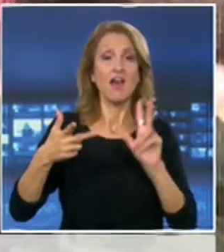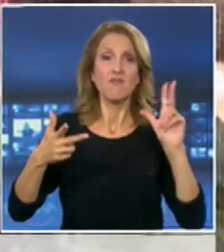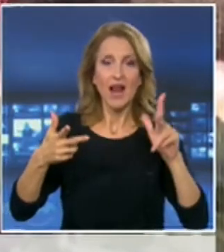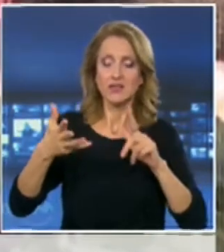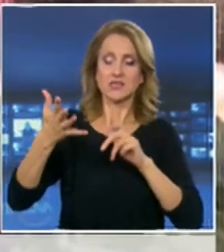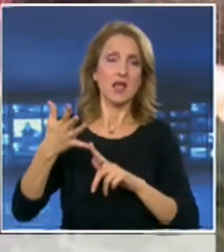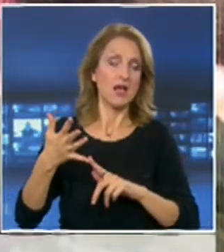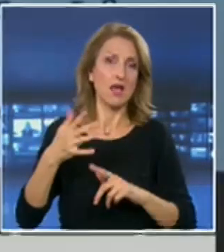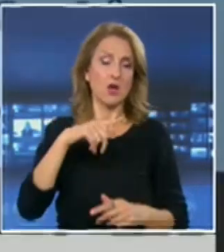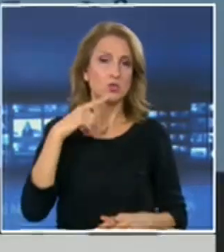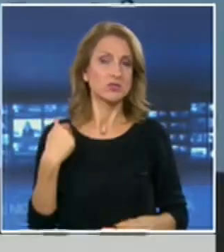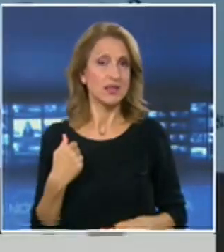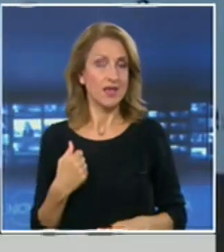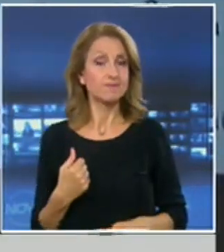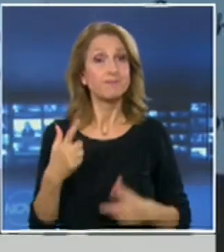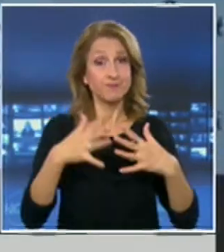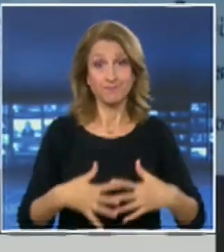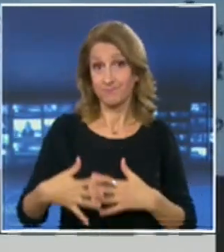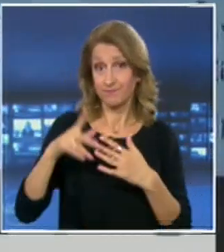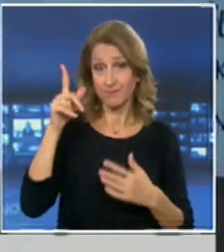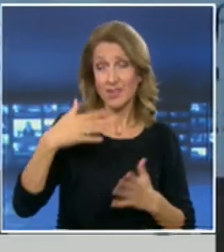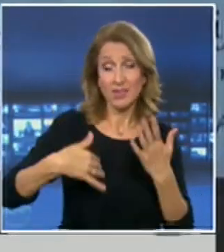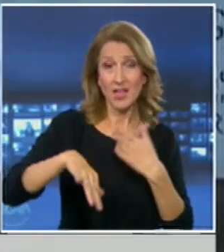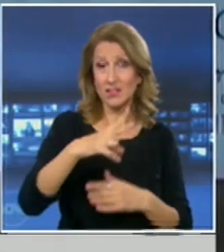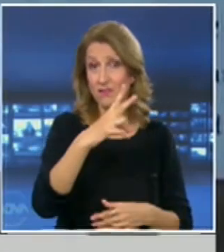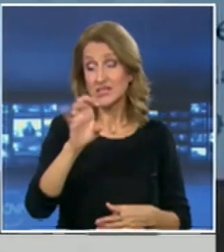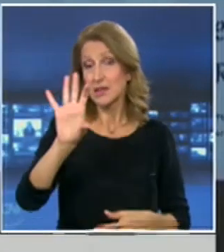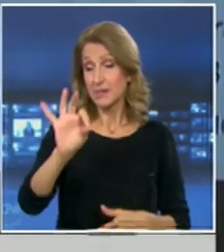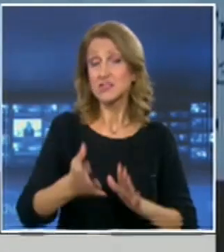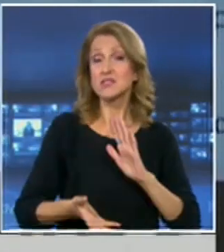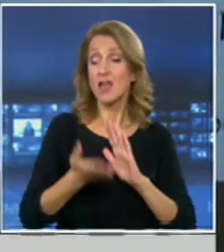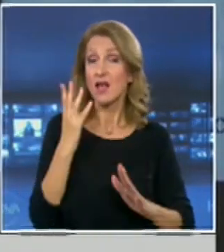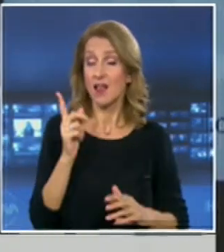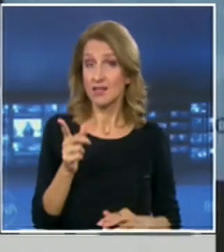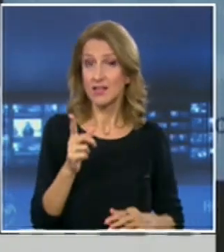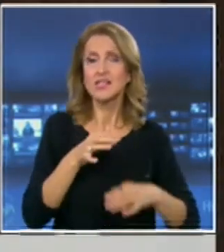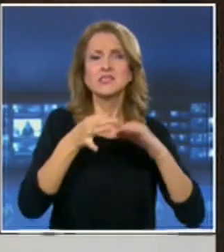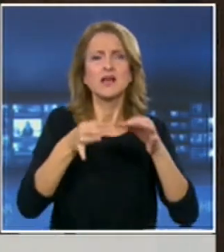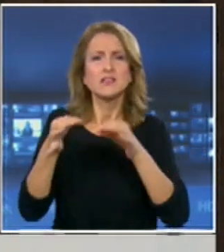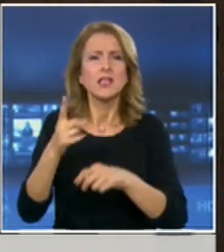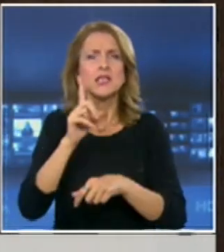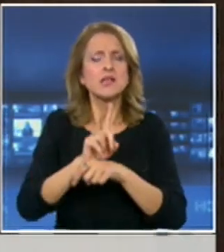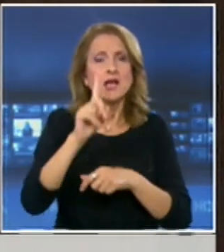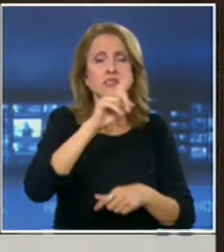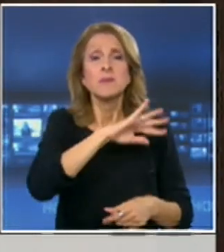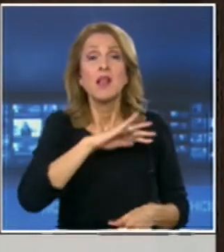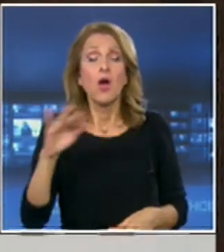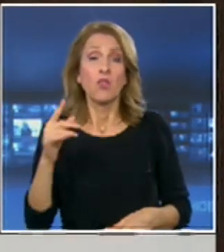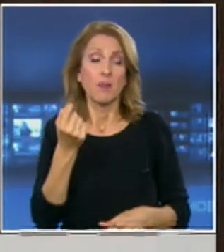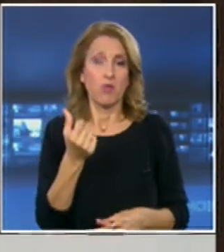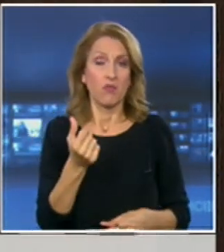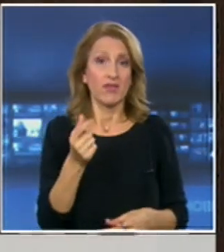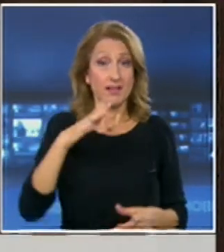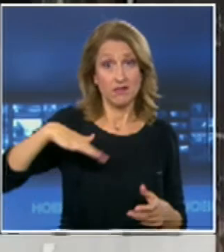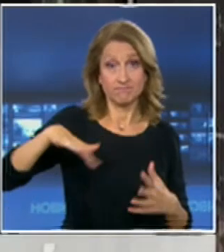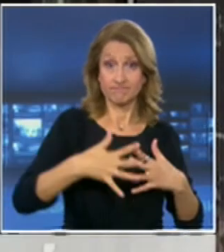щати жертвите на коронавируса са вече над 250 000. Заразените са 11 милиона и половина. Страната има